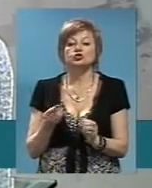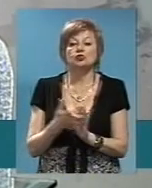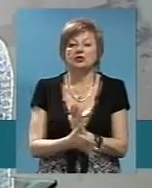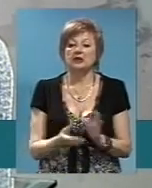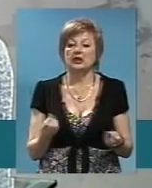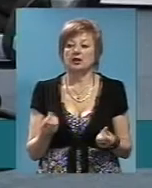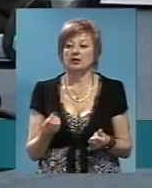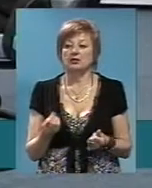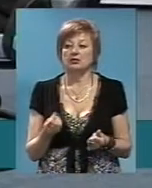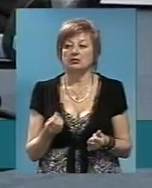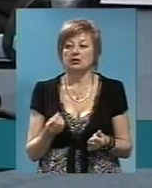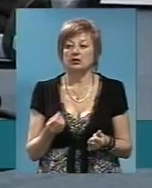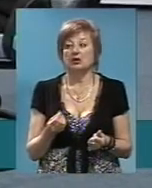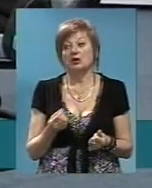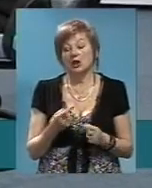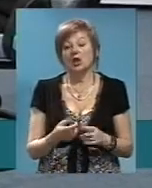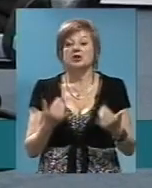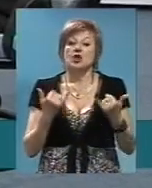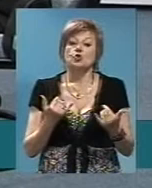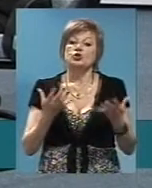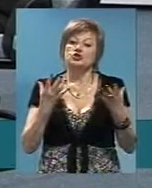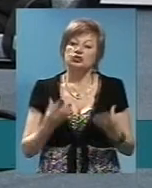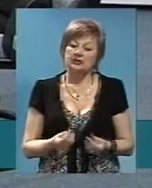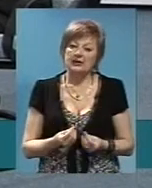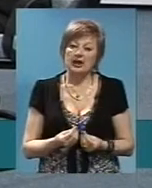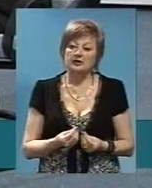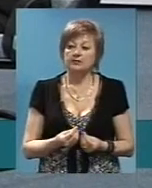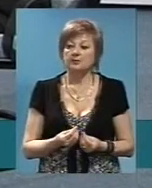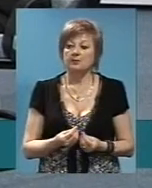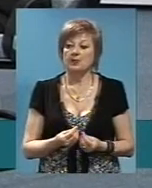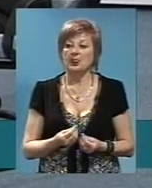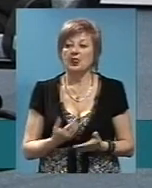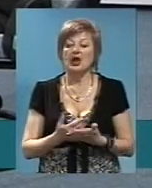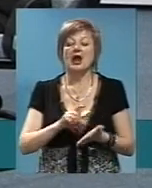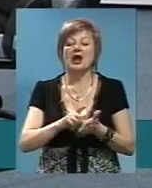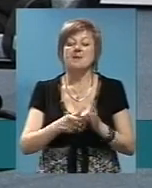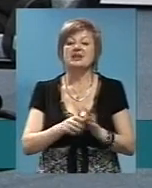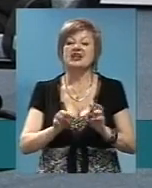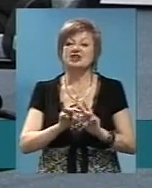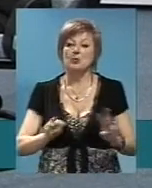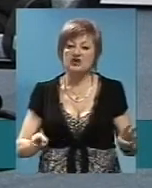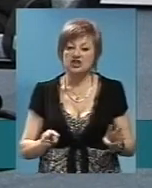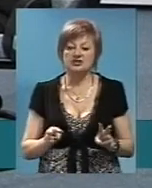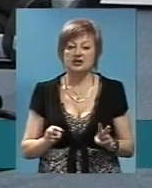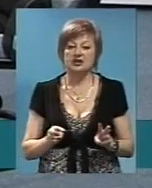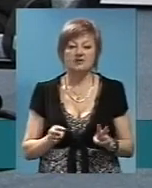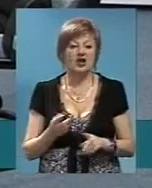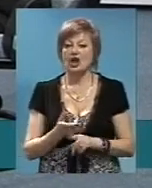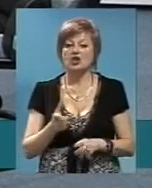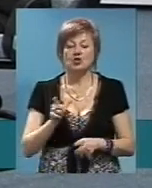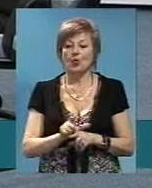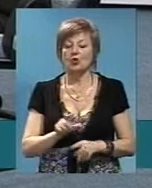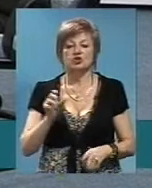коштів? Ну, на сьогоднішній день, до речі, Кабінет міністрів не дуже